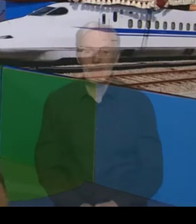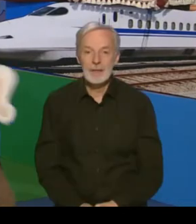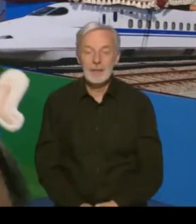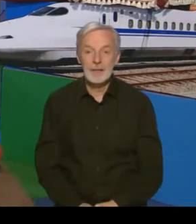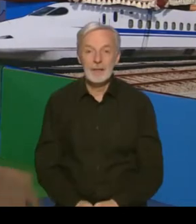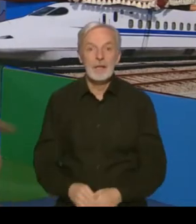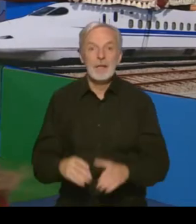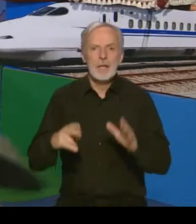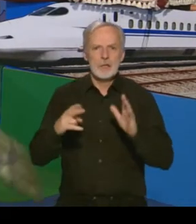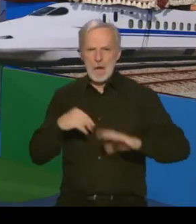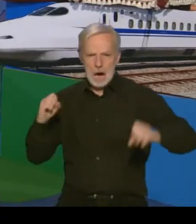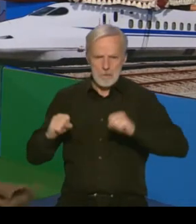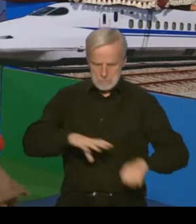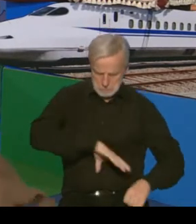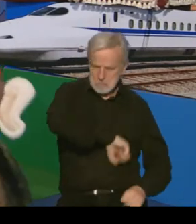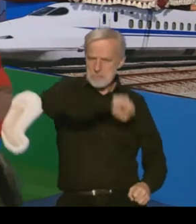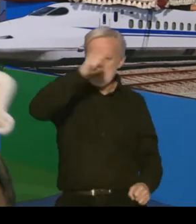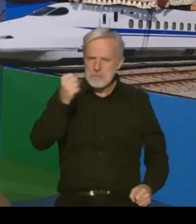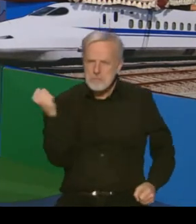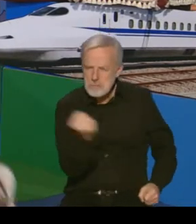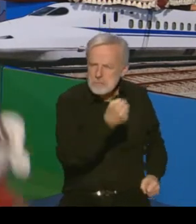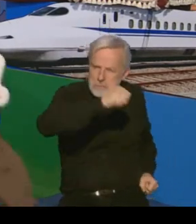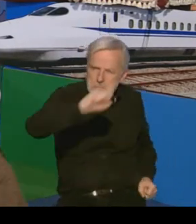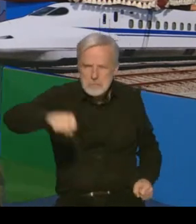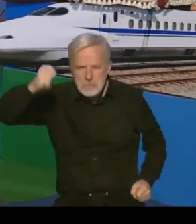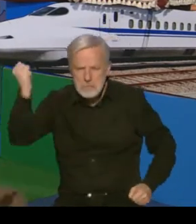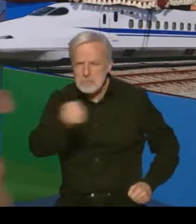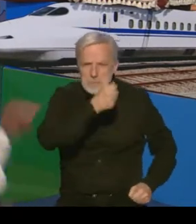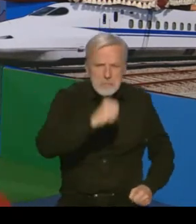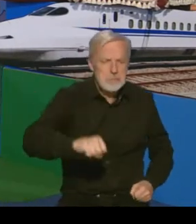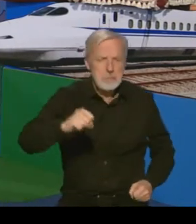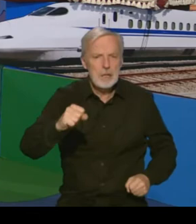Ninja, jsem ninja, Honšu, Kyushu, Hokkaido.